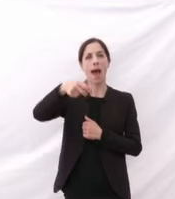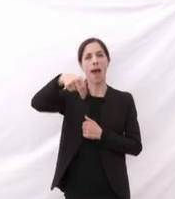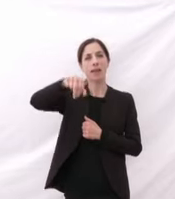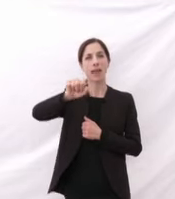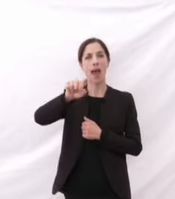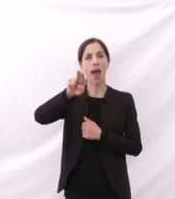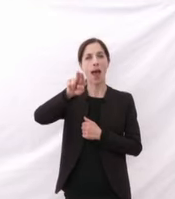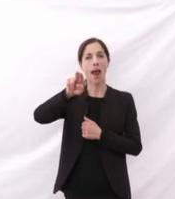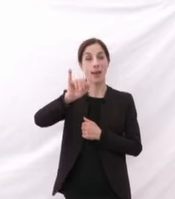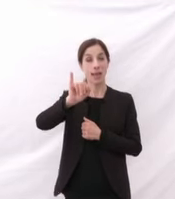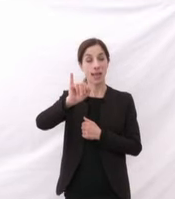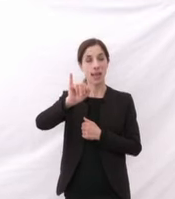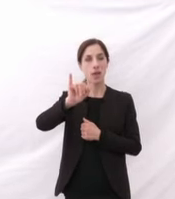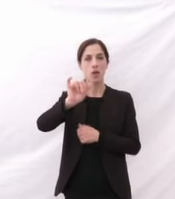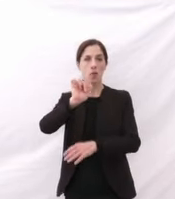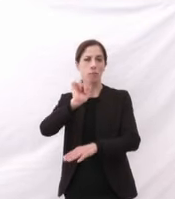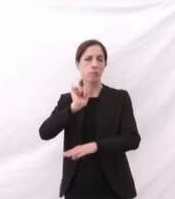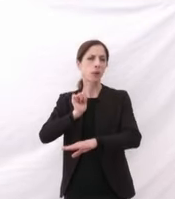protagonista.